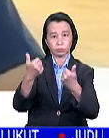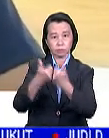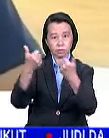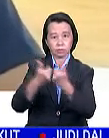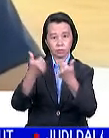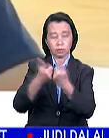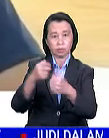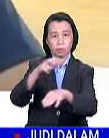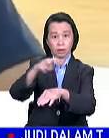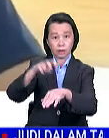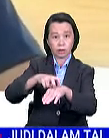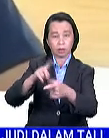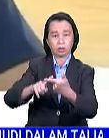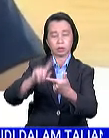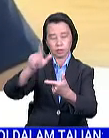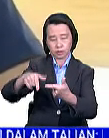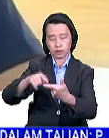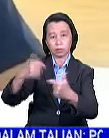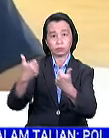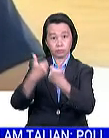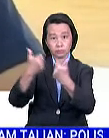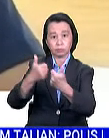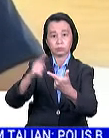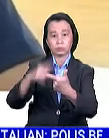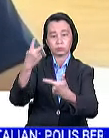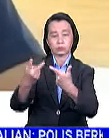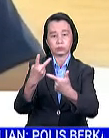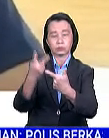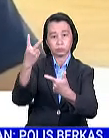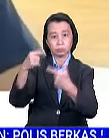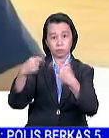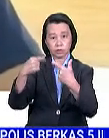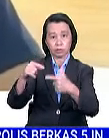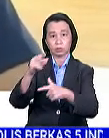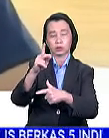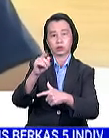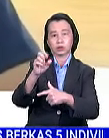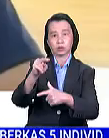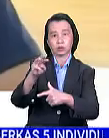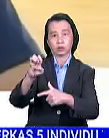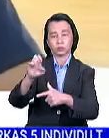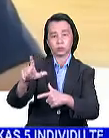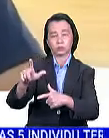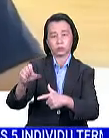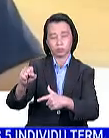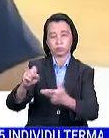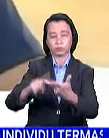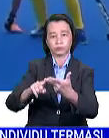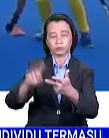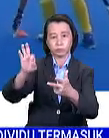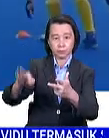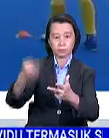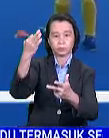menetapkan ailun diikuti oleh Aduh perlawanan dengan nafas kan wis dan juga pasukan apaan